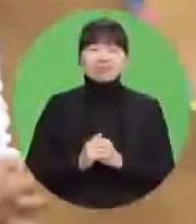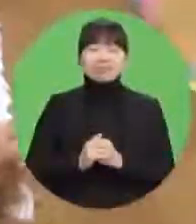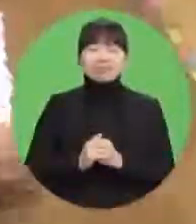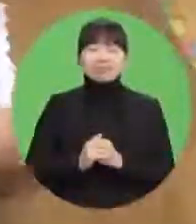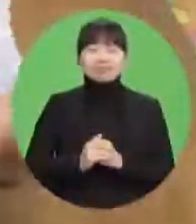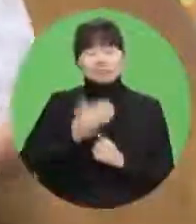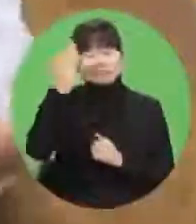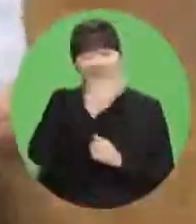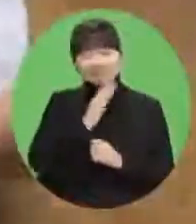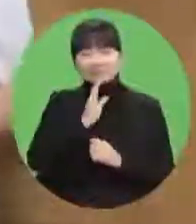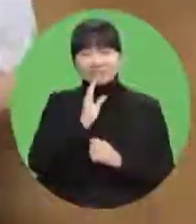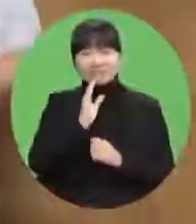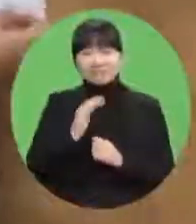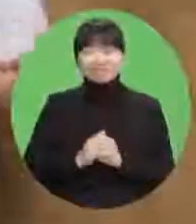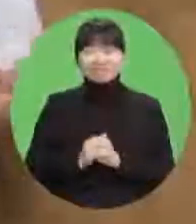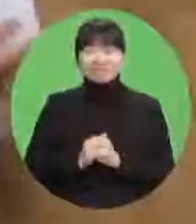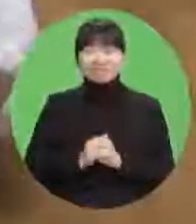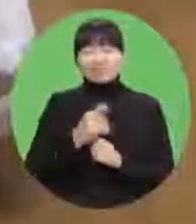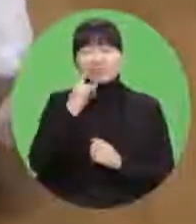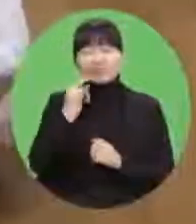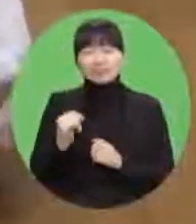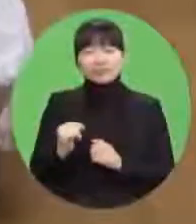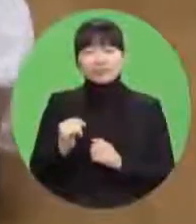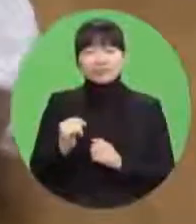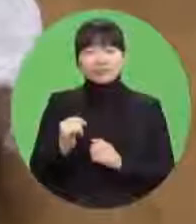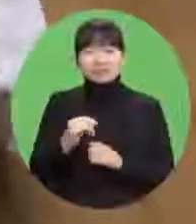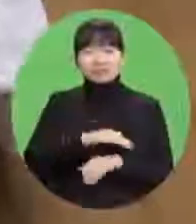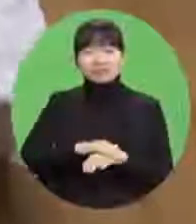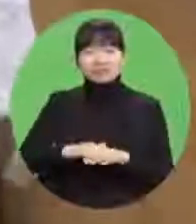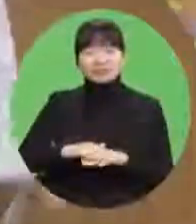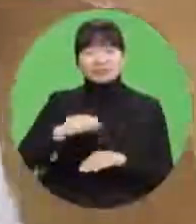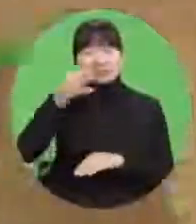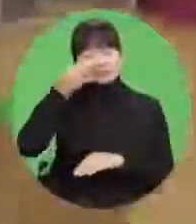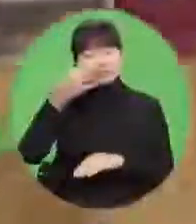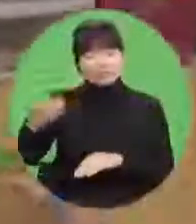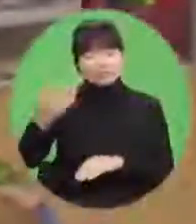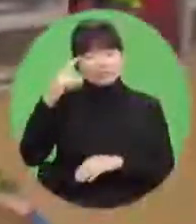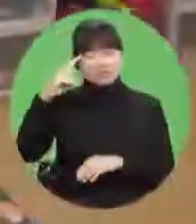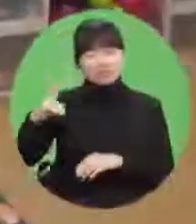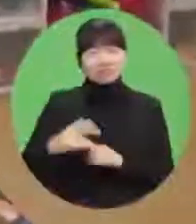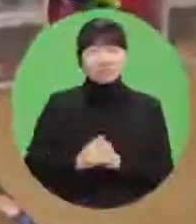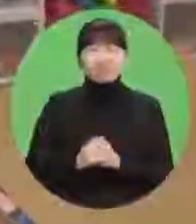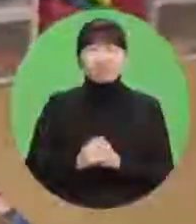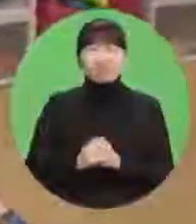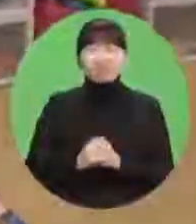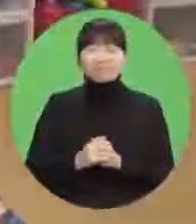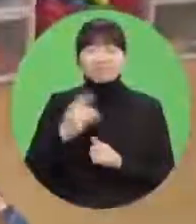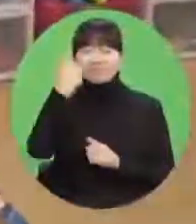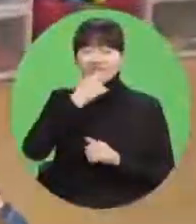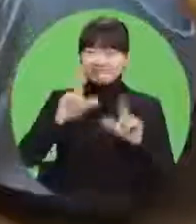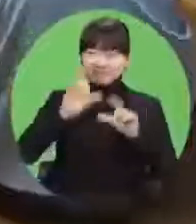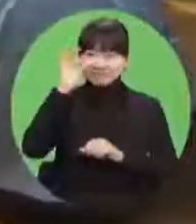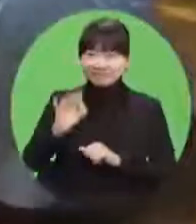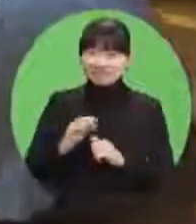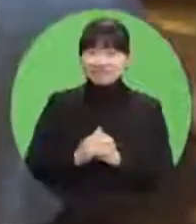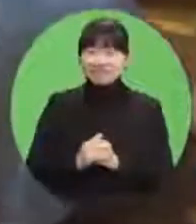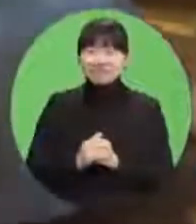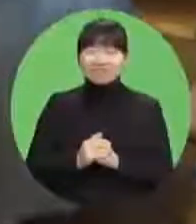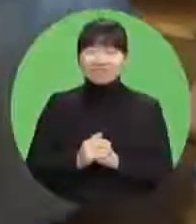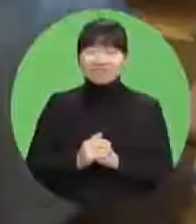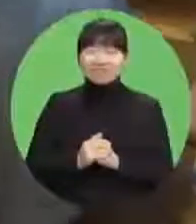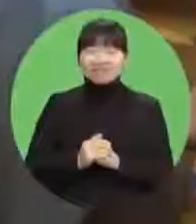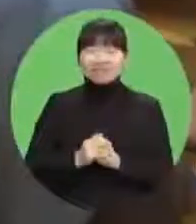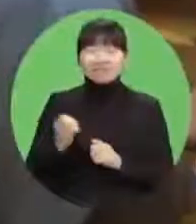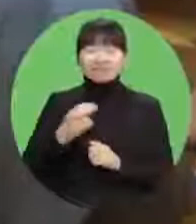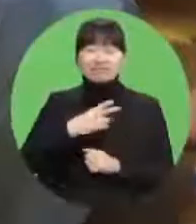네네. 아유, 깔끔하죠, 이렇게. 아마 이게 엄마가 모델을 잘 보여주실 것 같아요. 자, 얼굴 표정 보세요, 지금. 아, 하긴